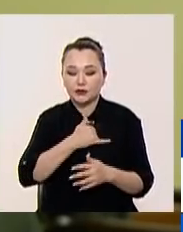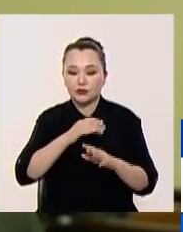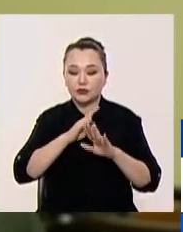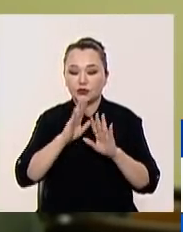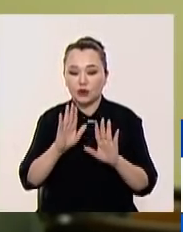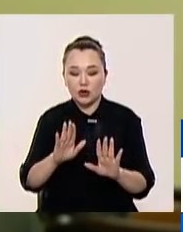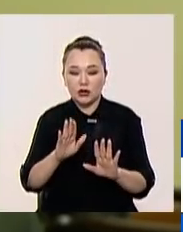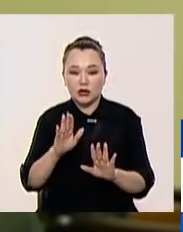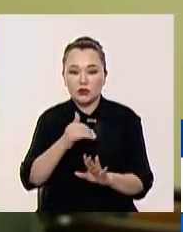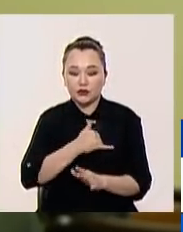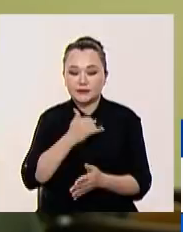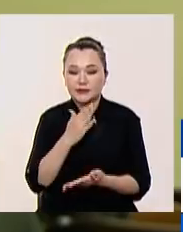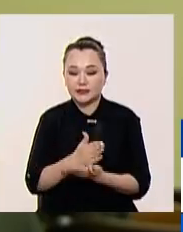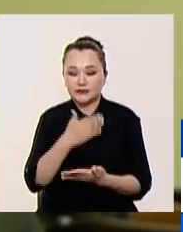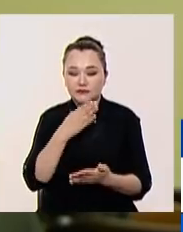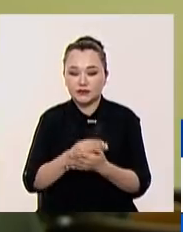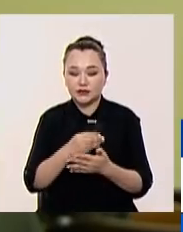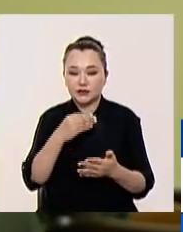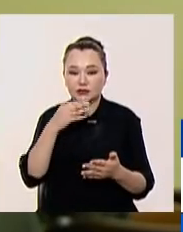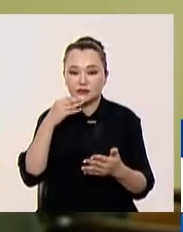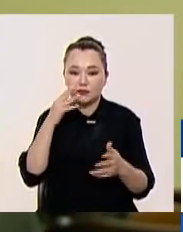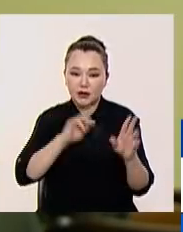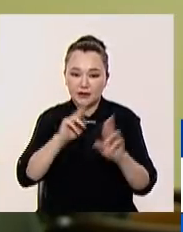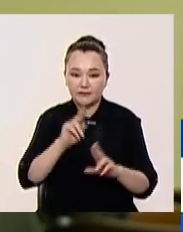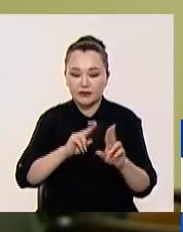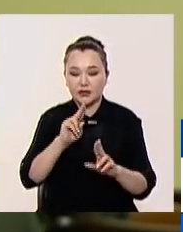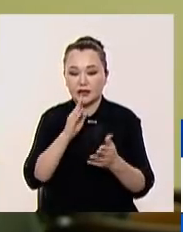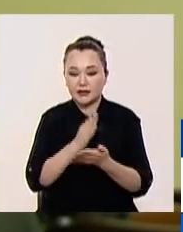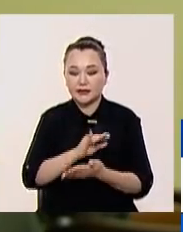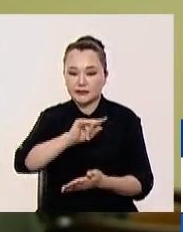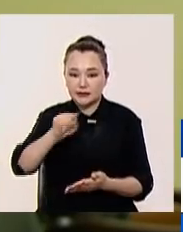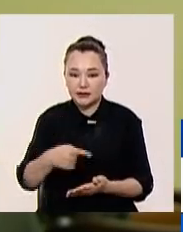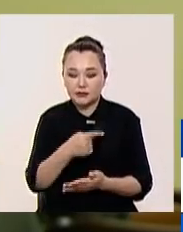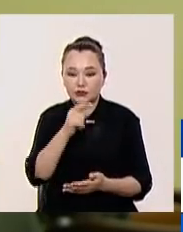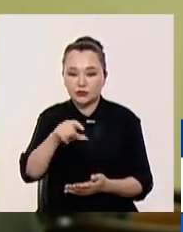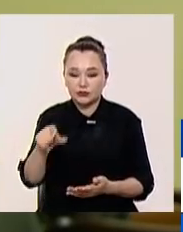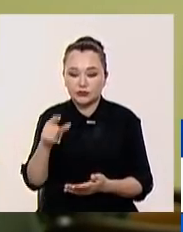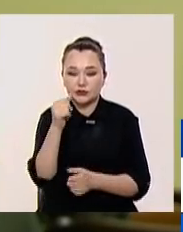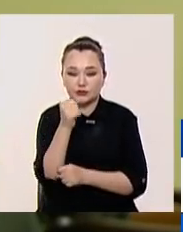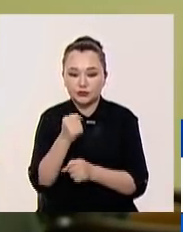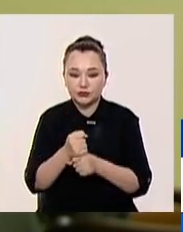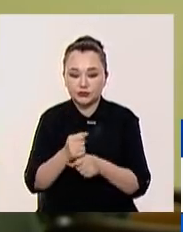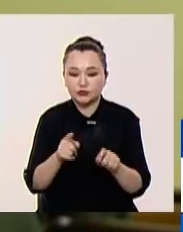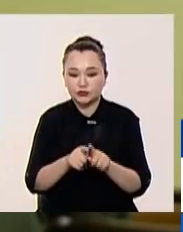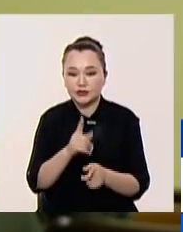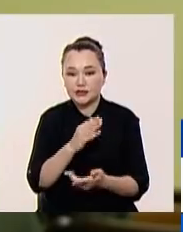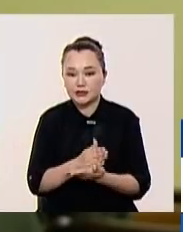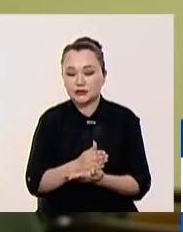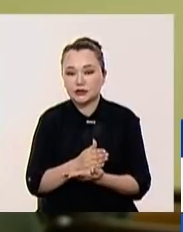то есть у нас есть свои собственные правила и требования к персоналу, значит,